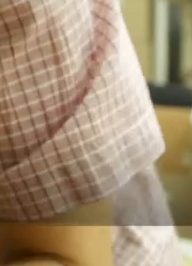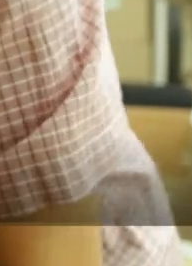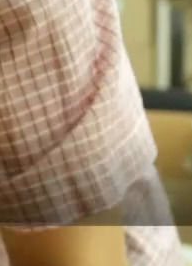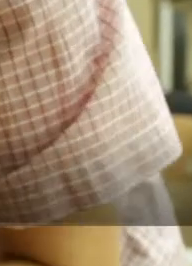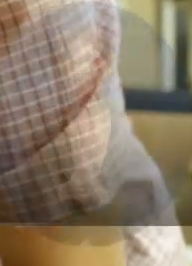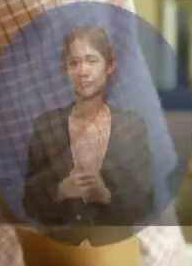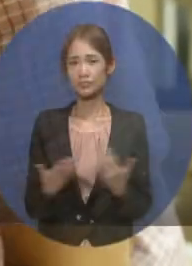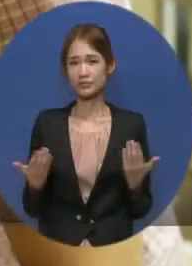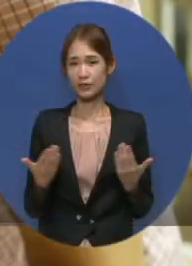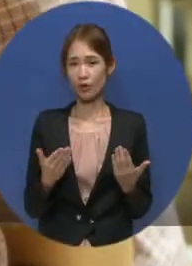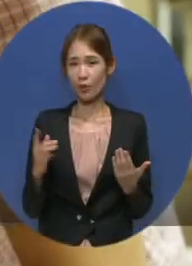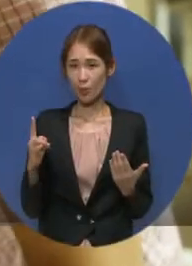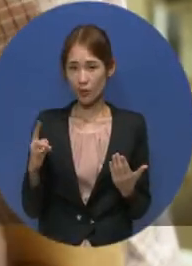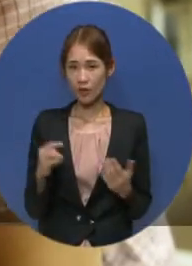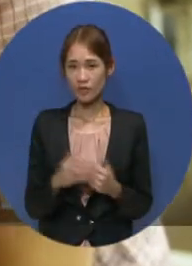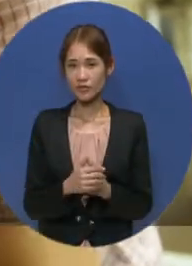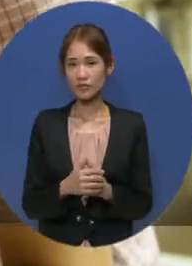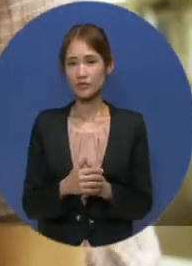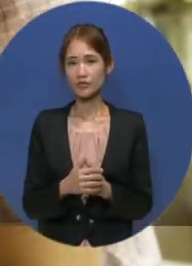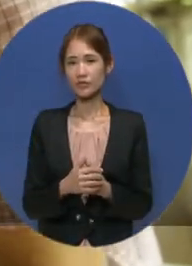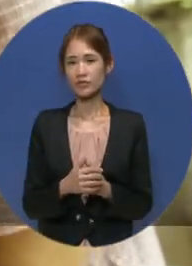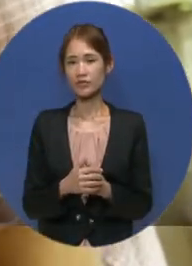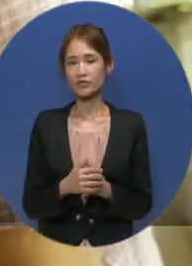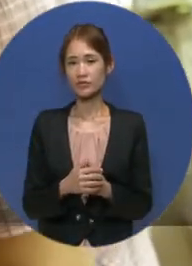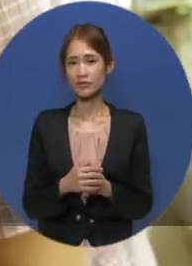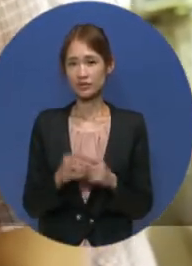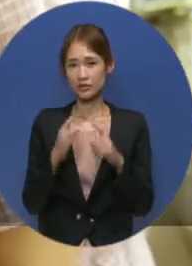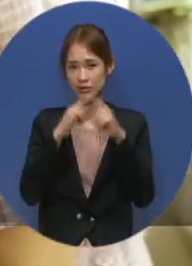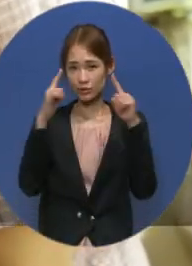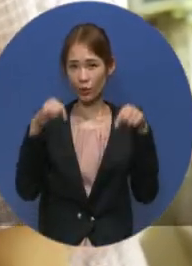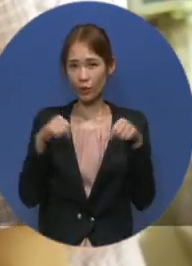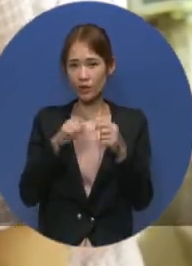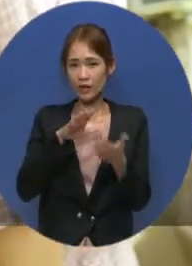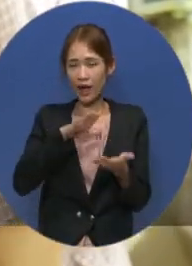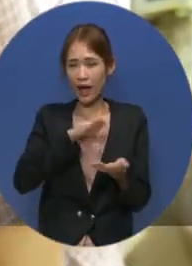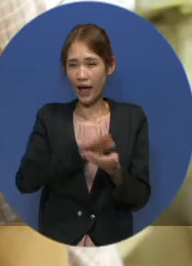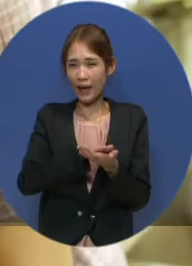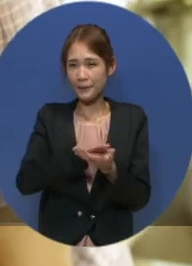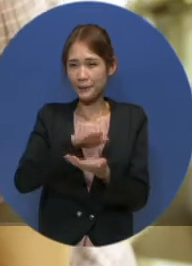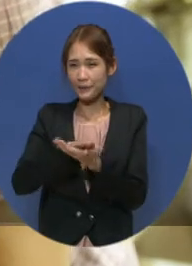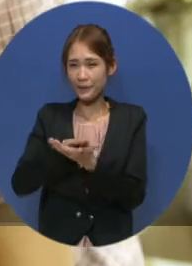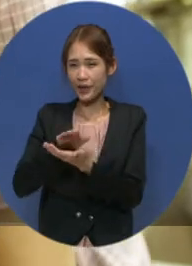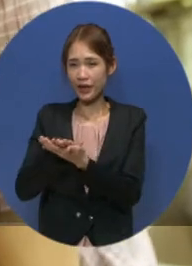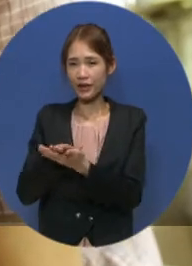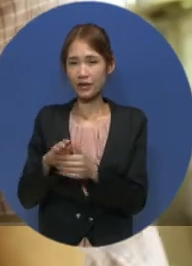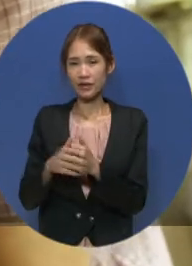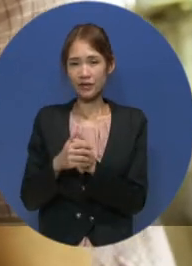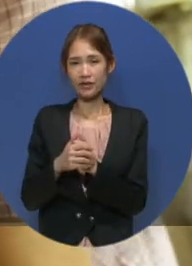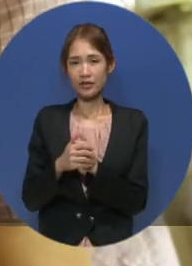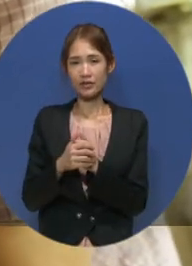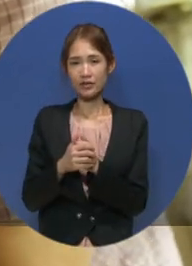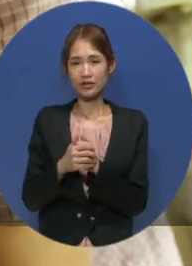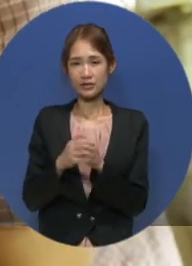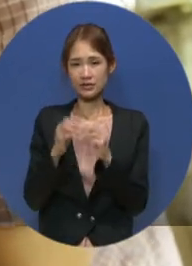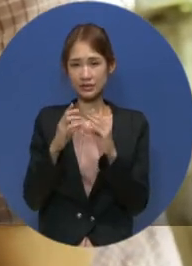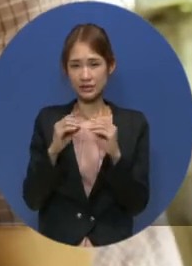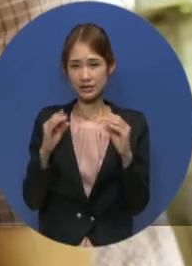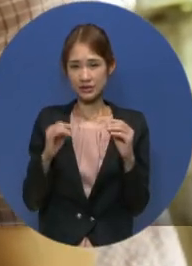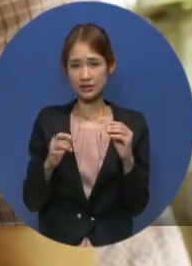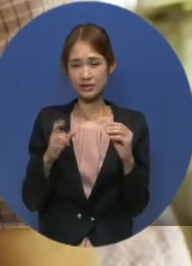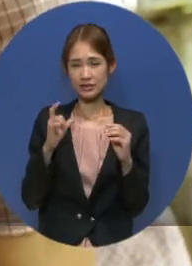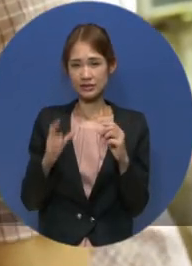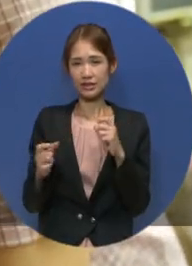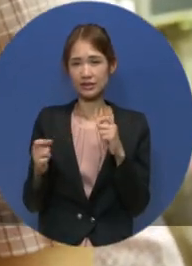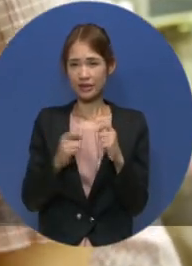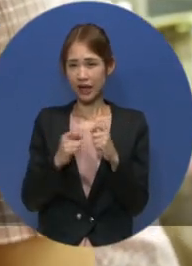이거 지금 무슨 작업하고 계신 거예요? 이게 그 블록을 좀 압축하는 작업이에요. 이게 좀 종이가 은근히 탄성이